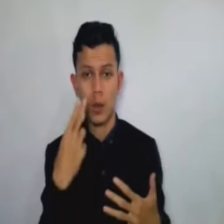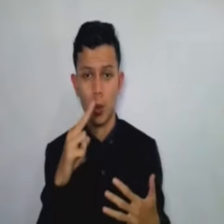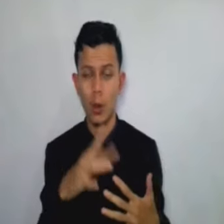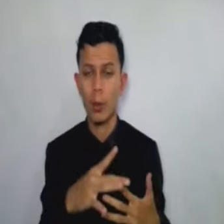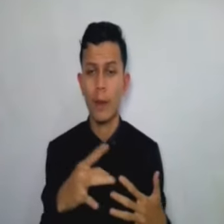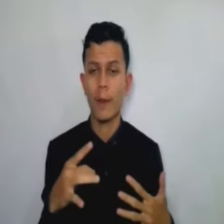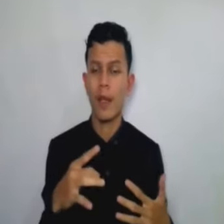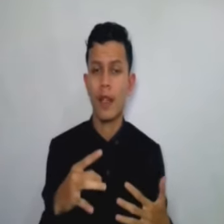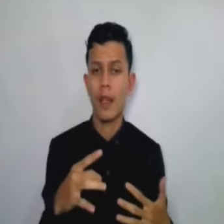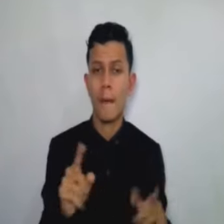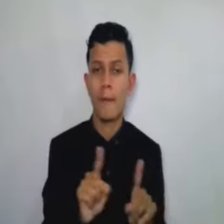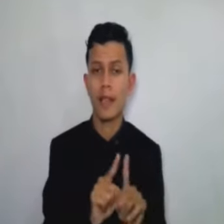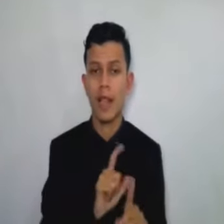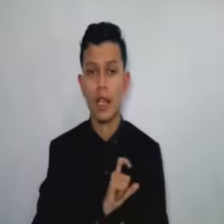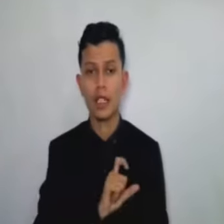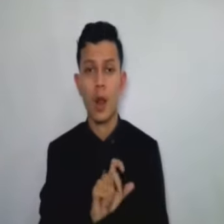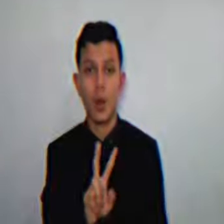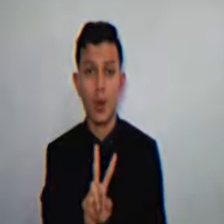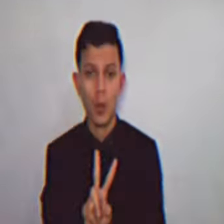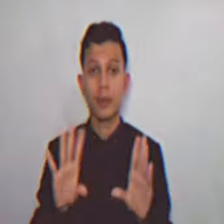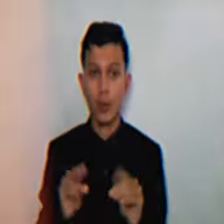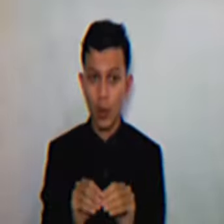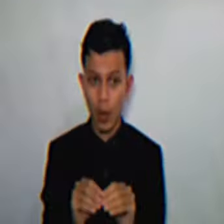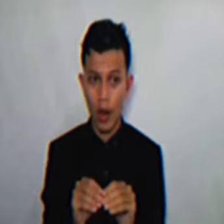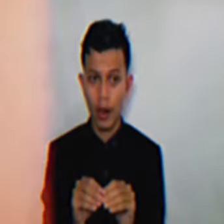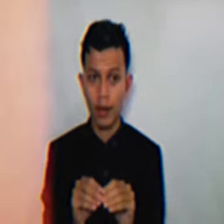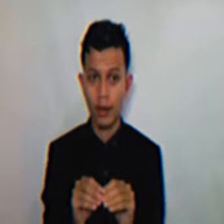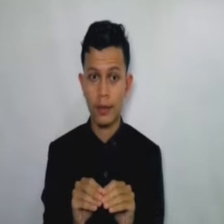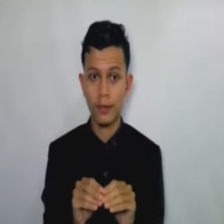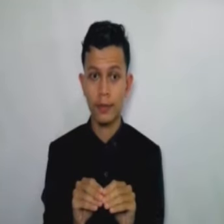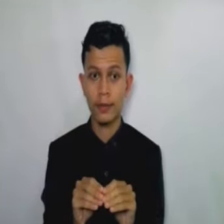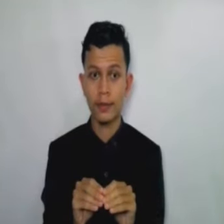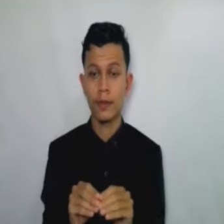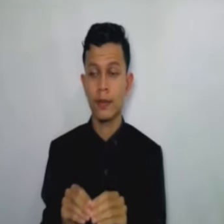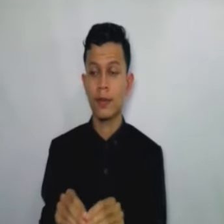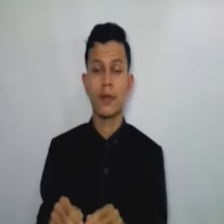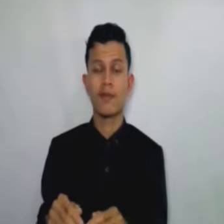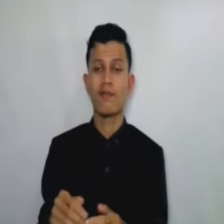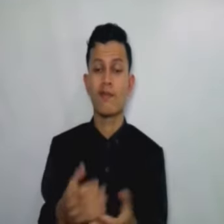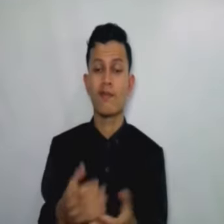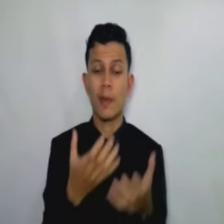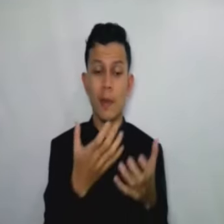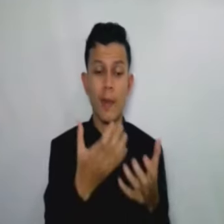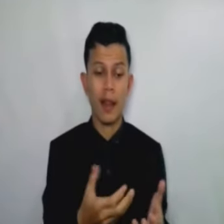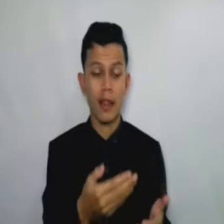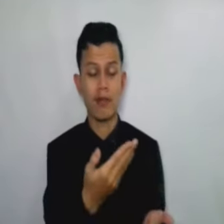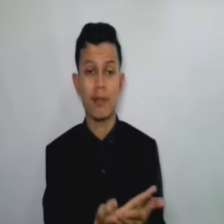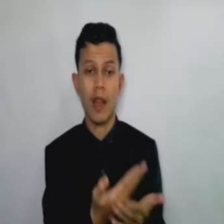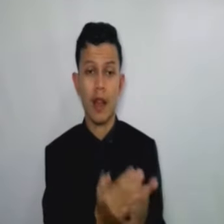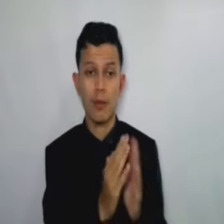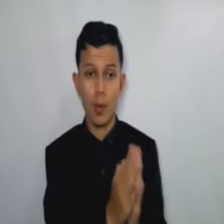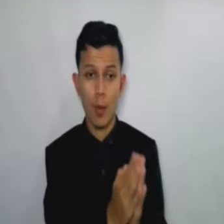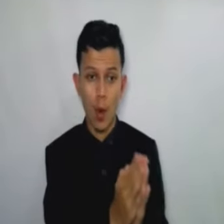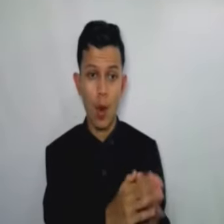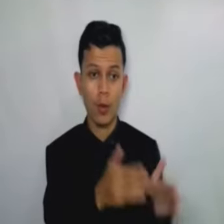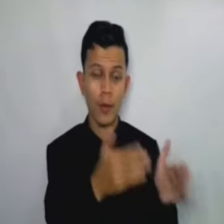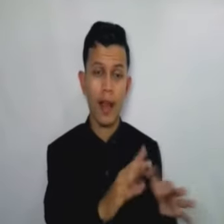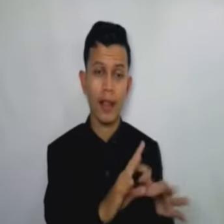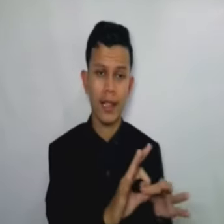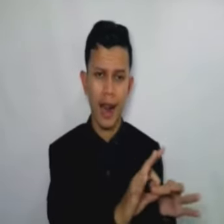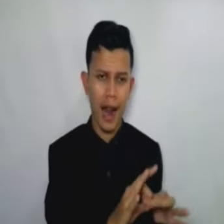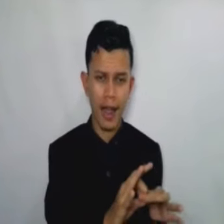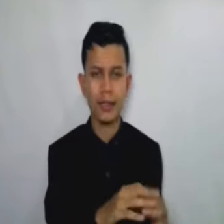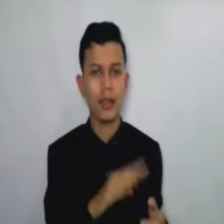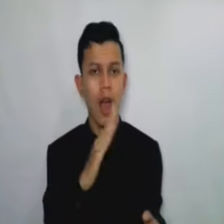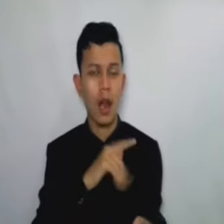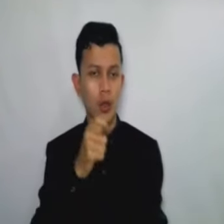2 tidak beralasan menurut hukum. Termohon dan SSV pihak terkait berkenaan dengan kewenangan adalah tidak beralasan